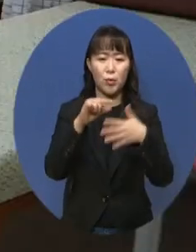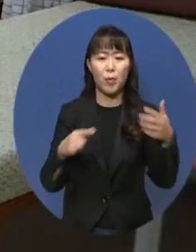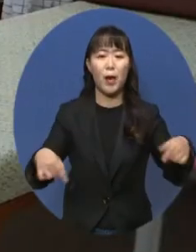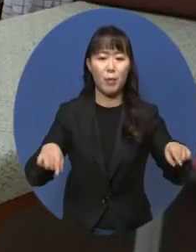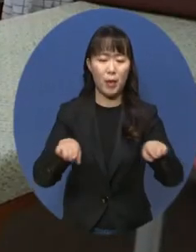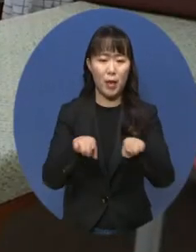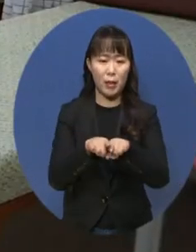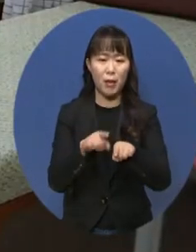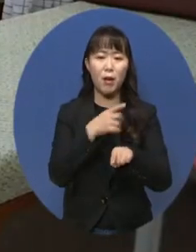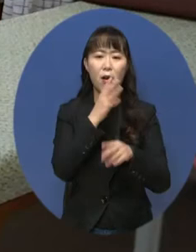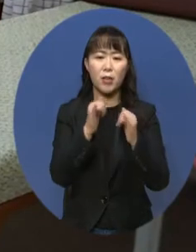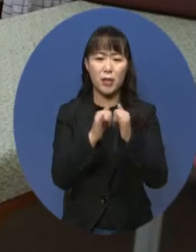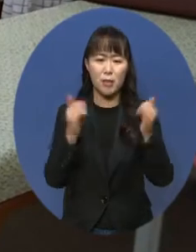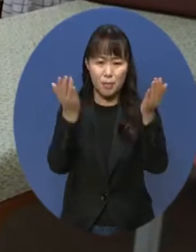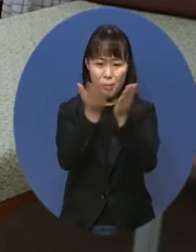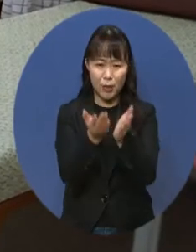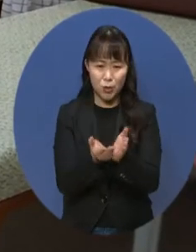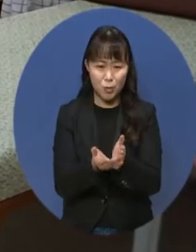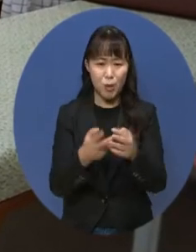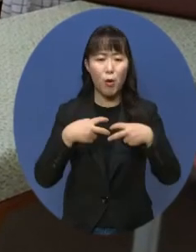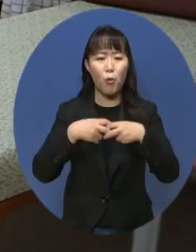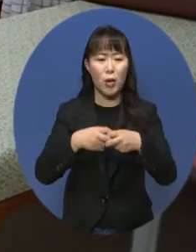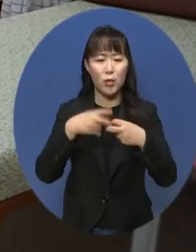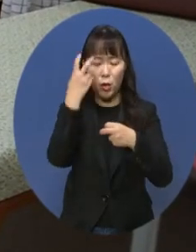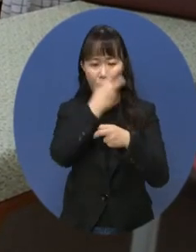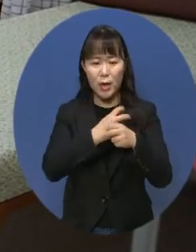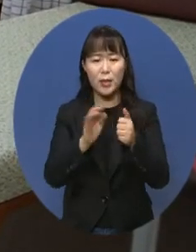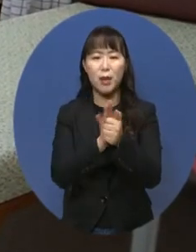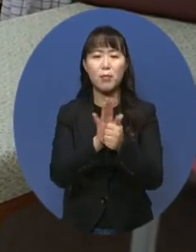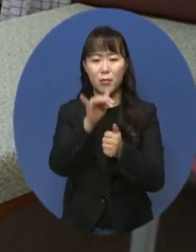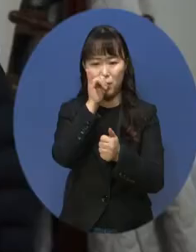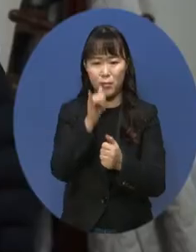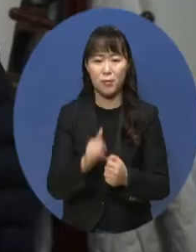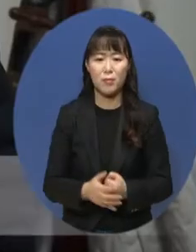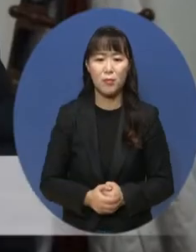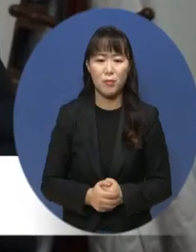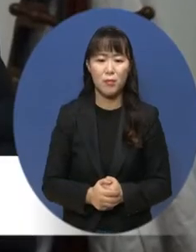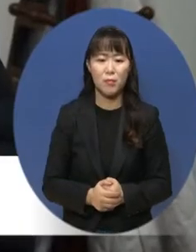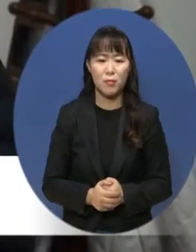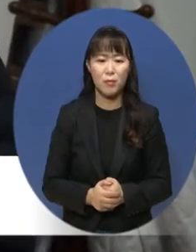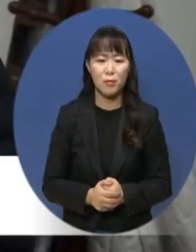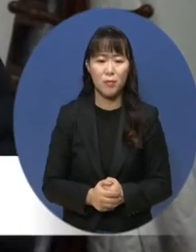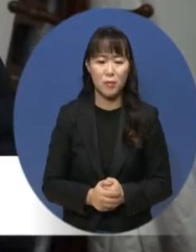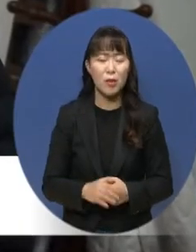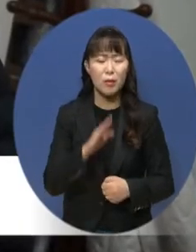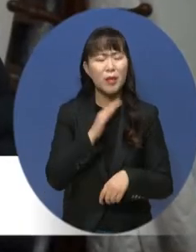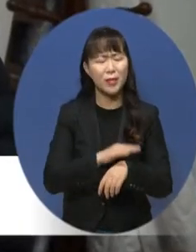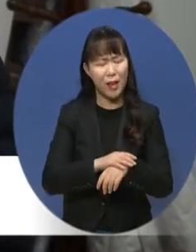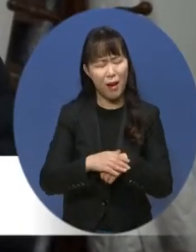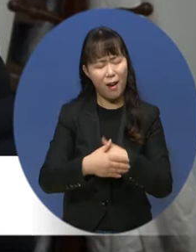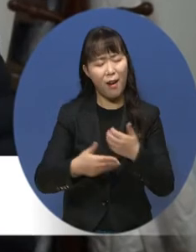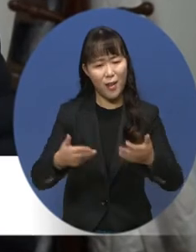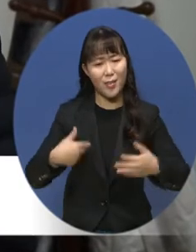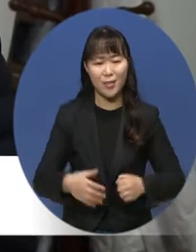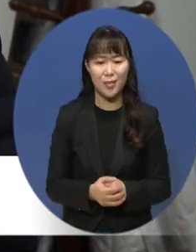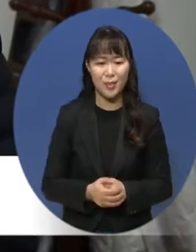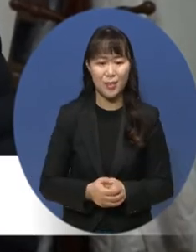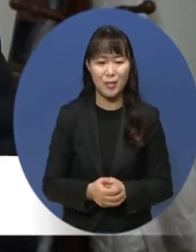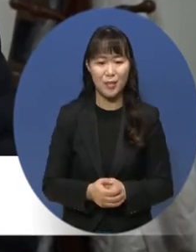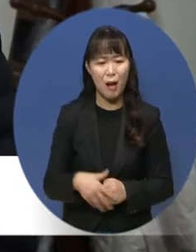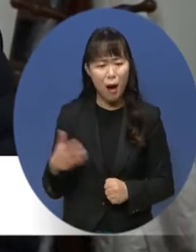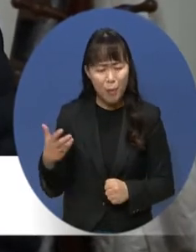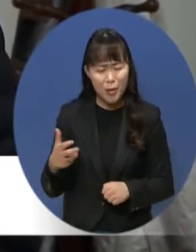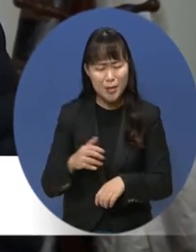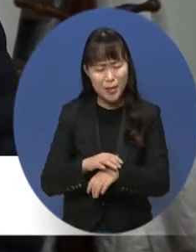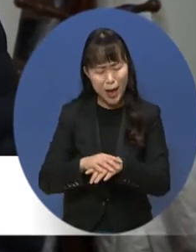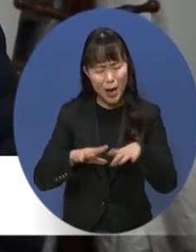병행한 어르신 맞춤형 관절관리 서비스를 제공합니다. 너무나 잘해주셔요, 선생님이. 아픈 부분도